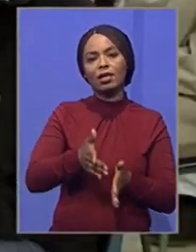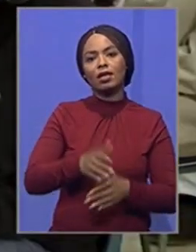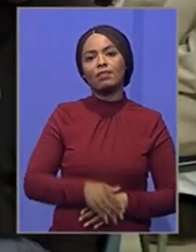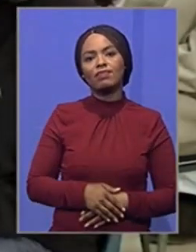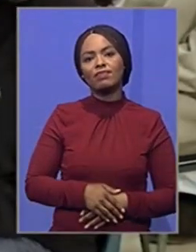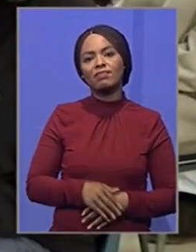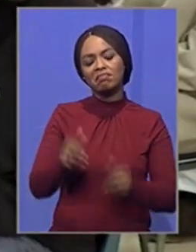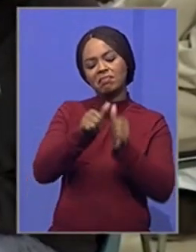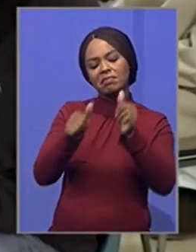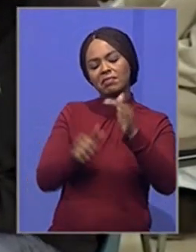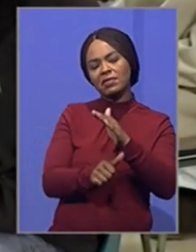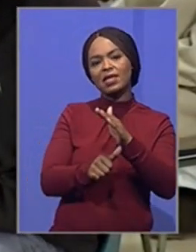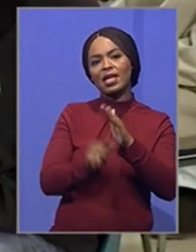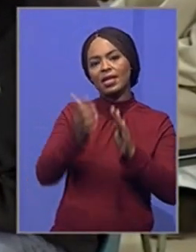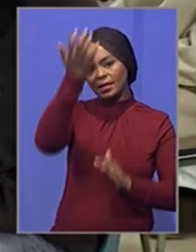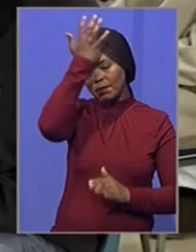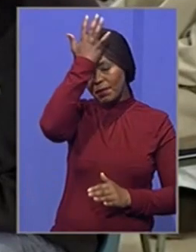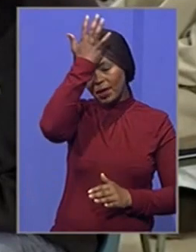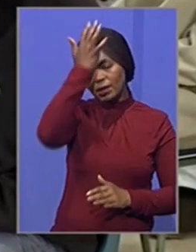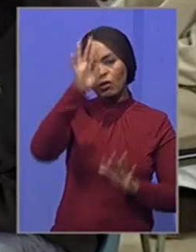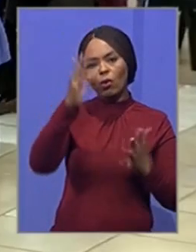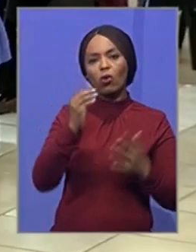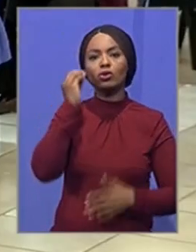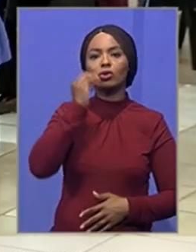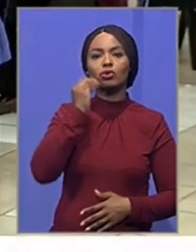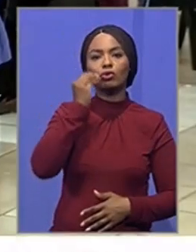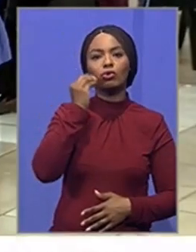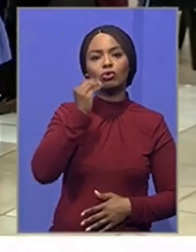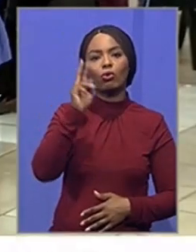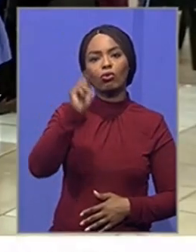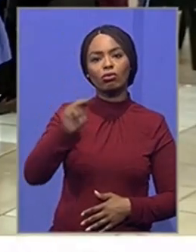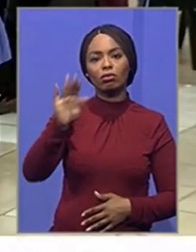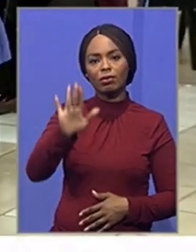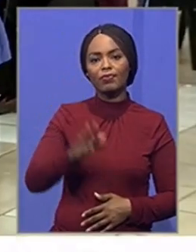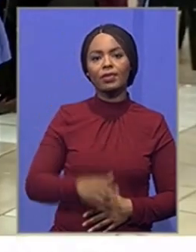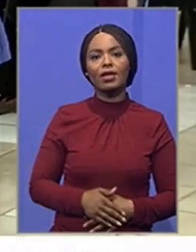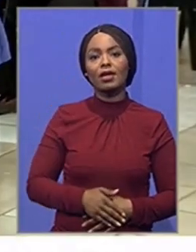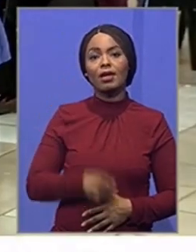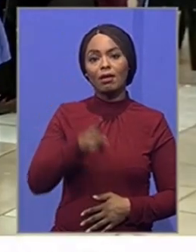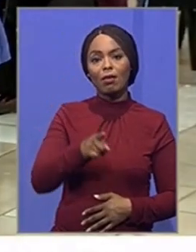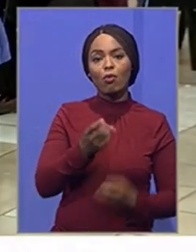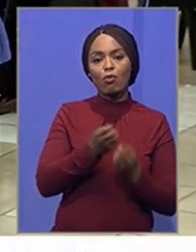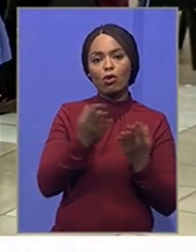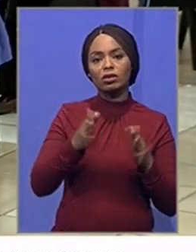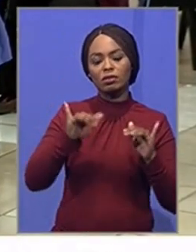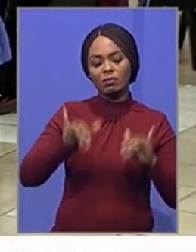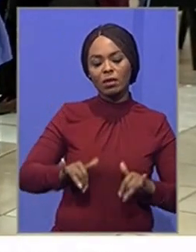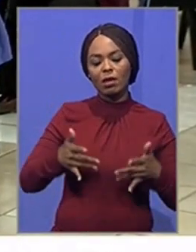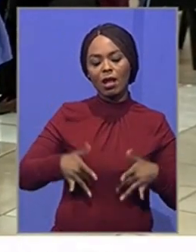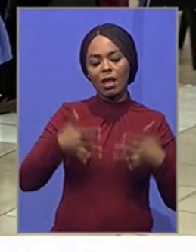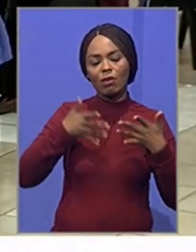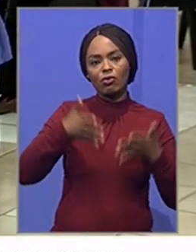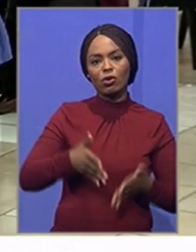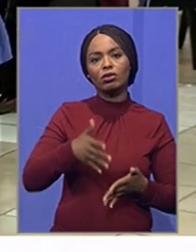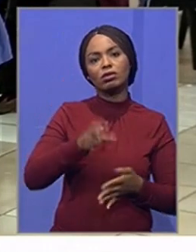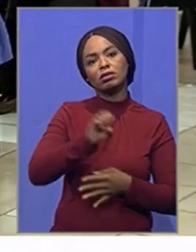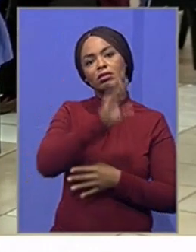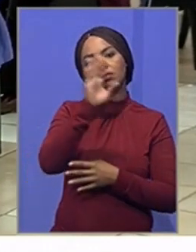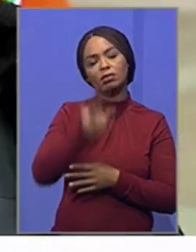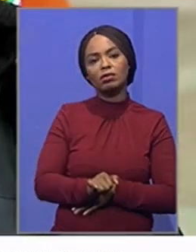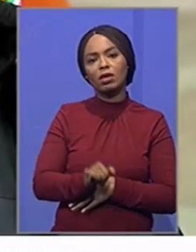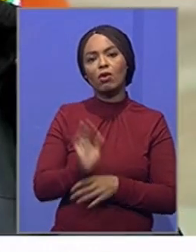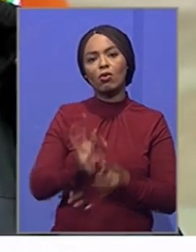ga dipolelo semmotwana tša Sepedi goba sona Sesotho sa Leboa. Balobedi bao ba dilego ka mo nageng ya Afrika Borwa ba feta dimilione tše 2 go fihla ga bjale.